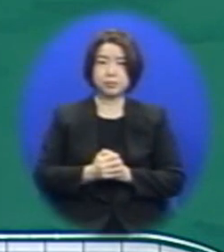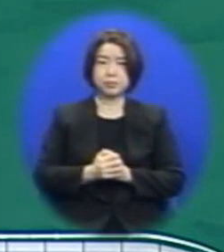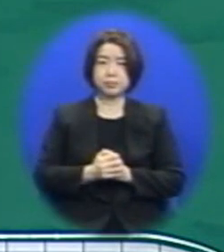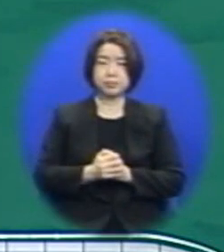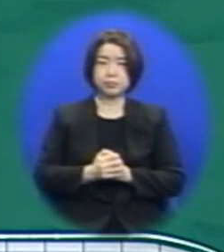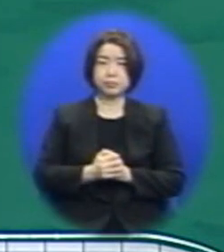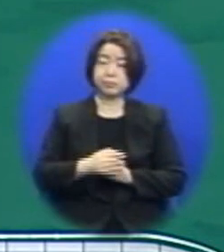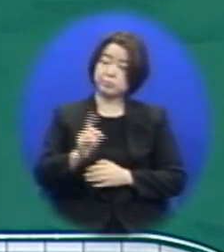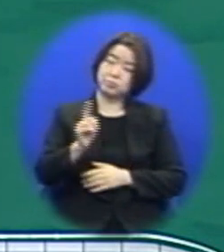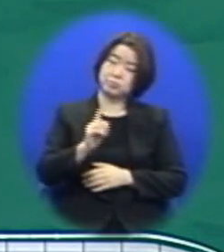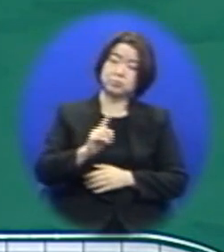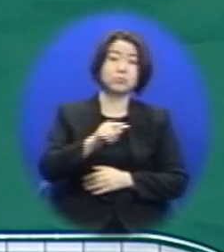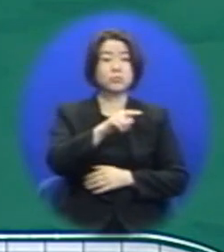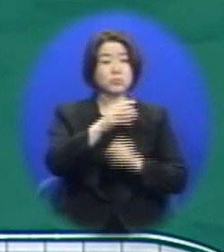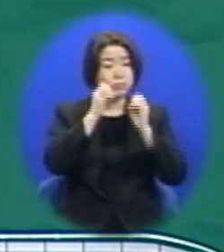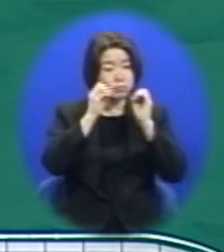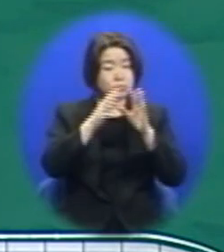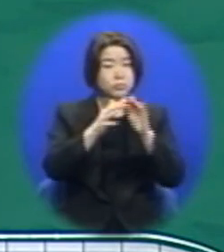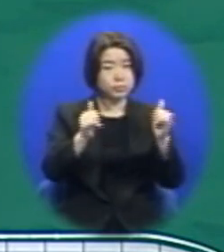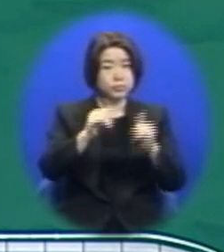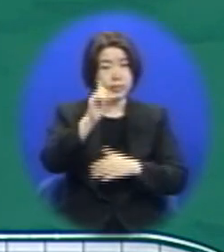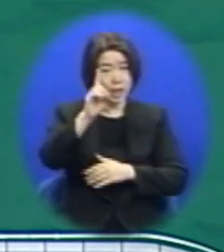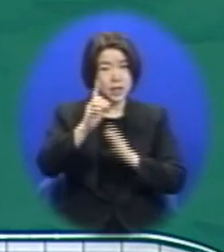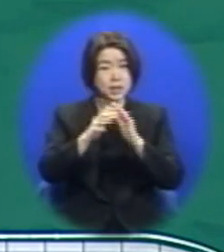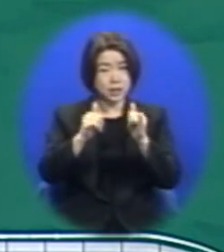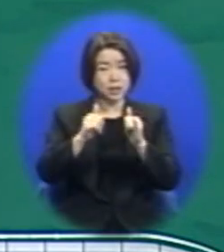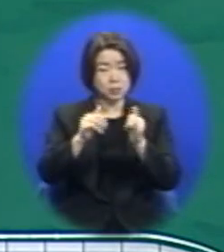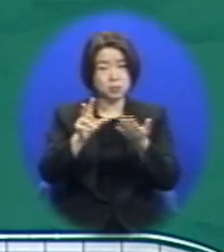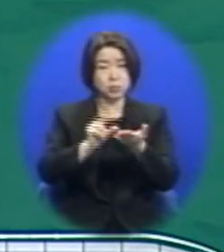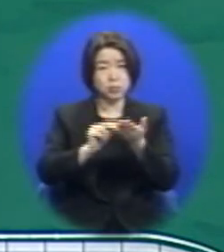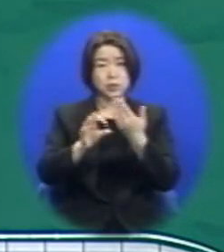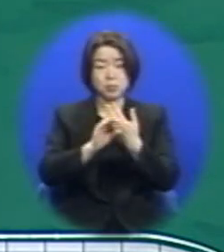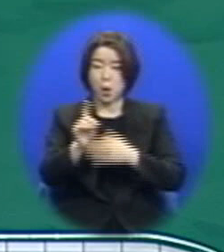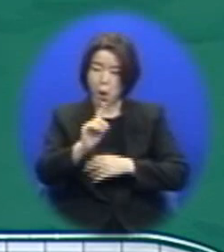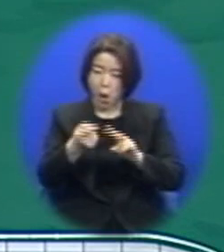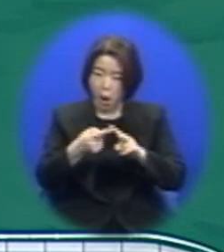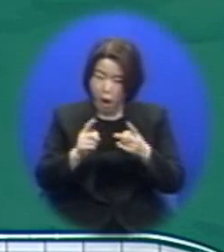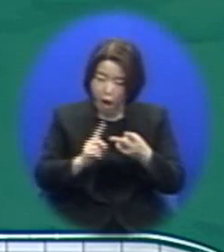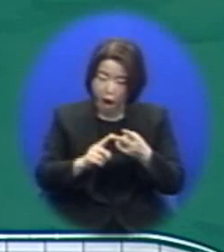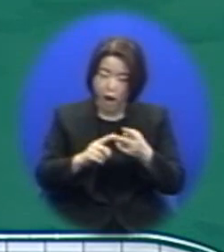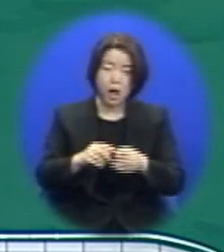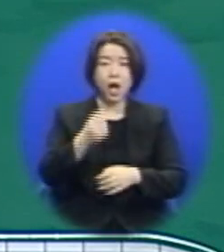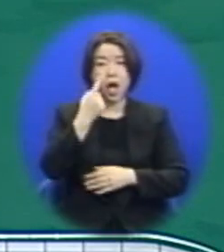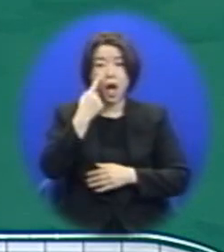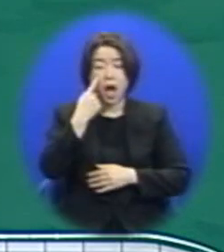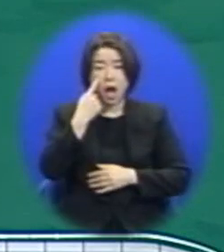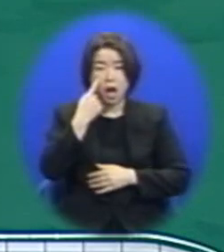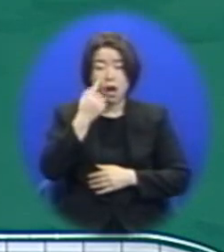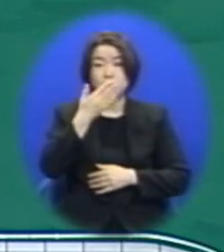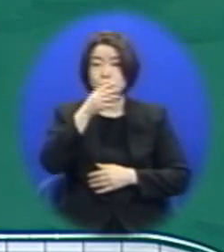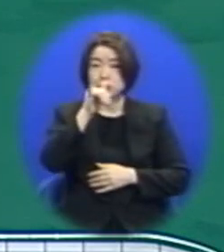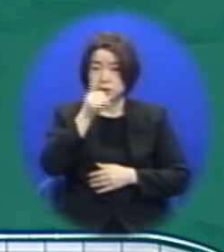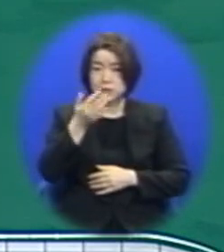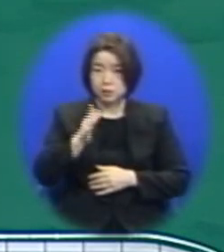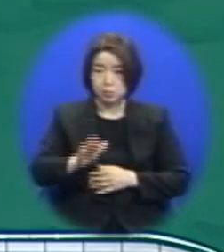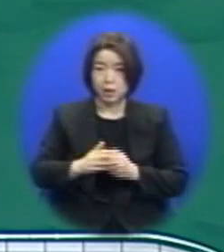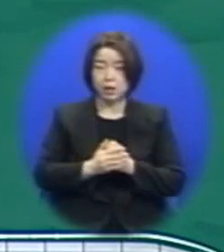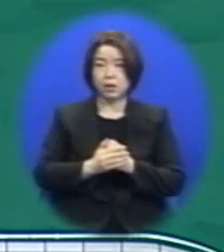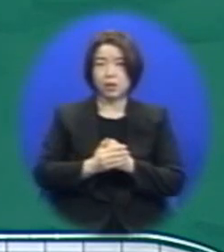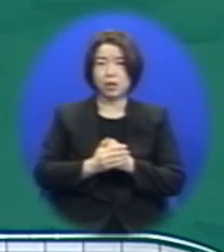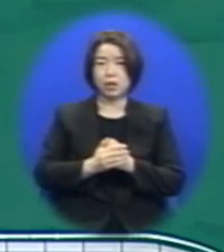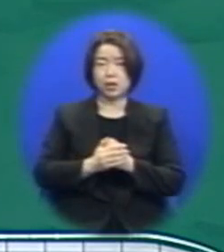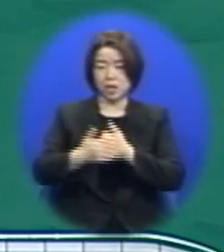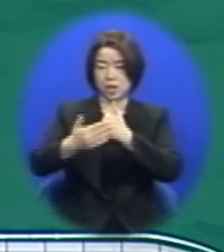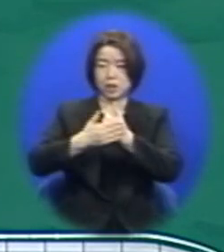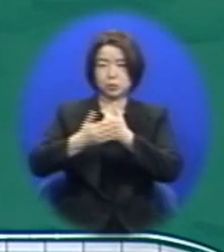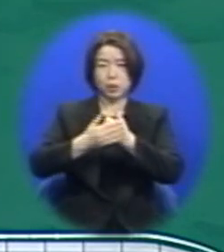힘들더라고요. 뭐 그분 한 분 문제라면 어떻게 쓰든지 한번 해봅시다. 그럴 만도 한데 너무나